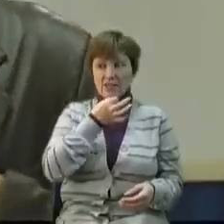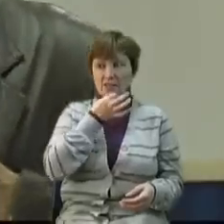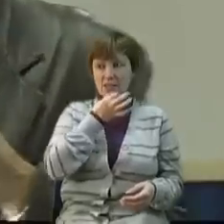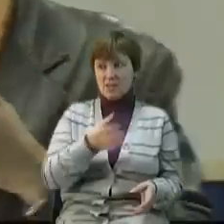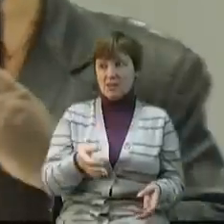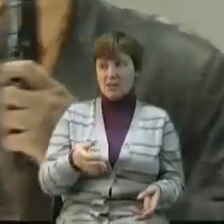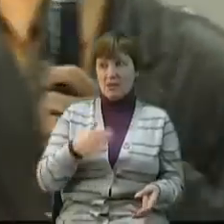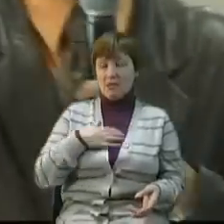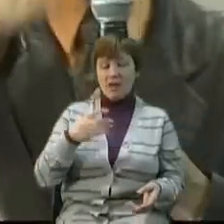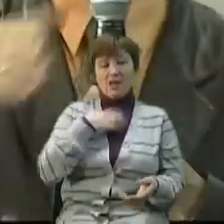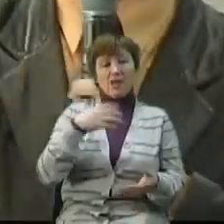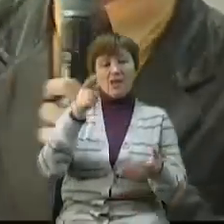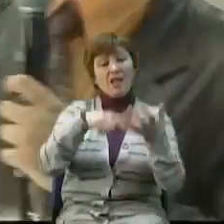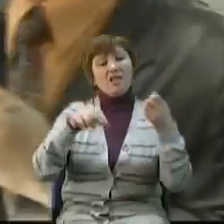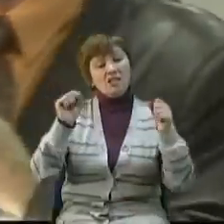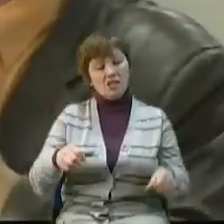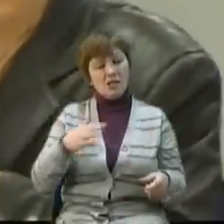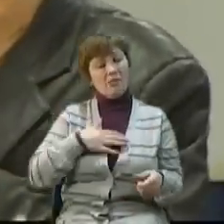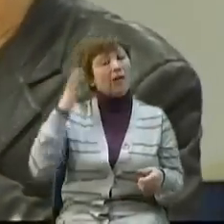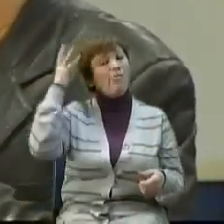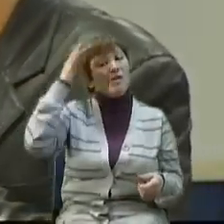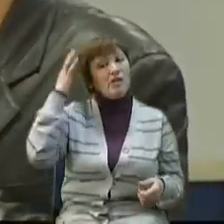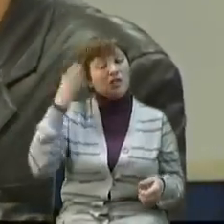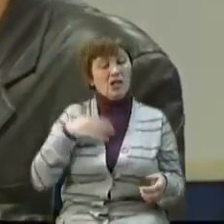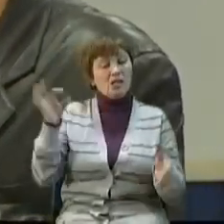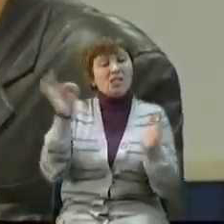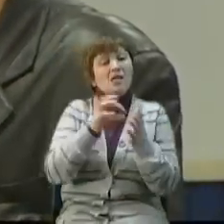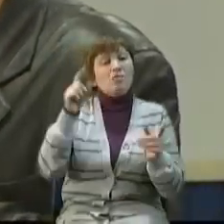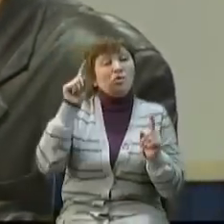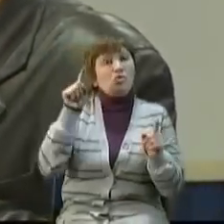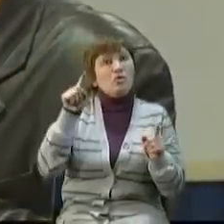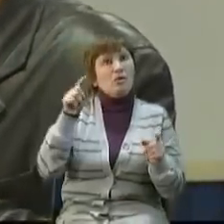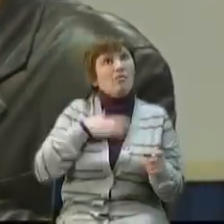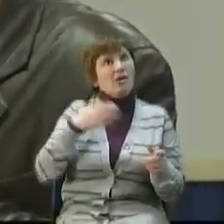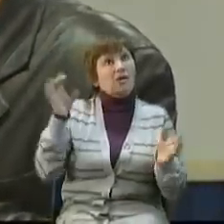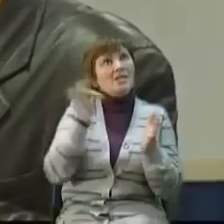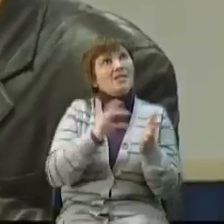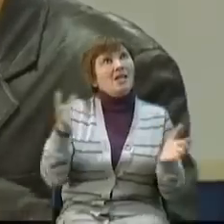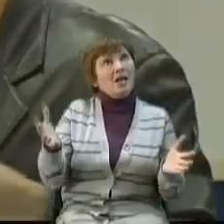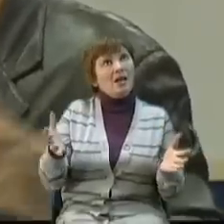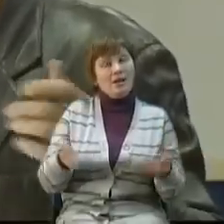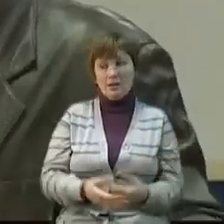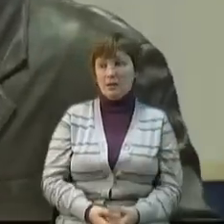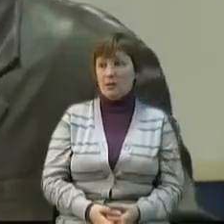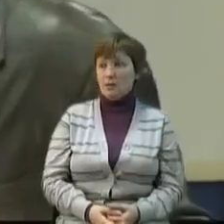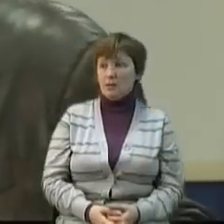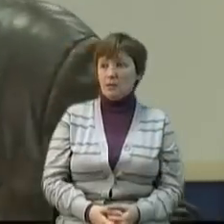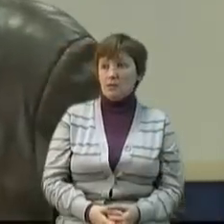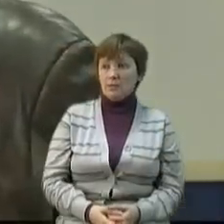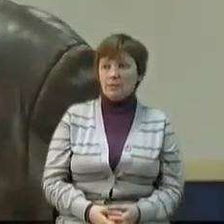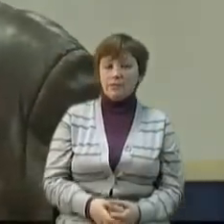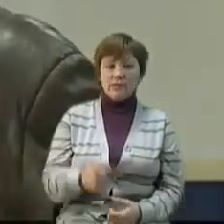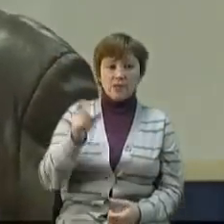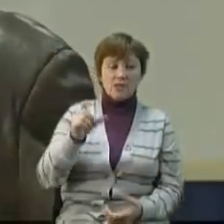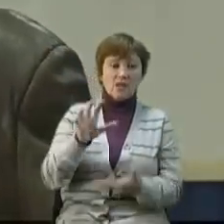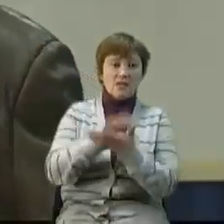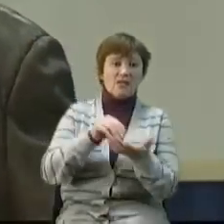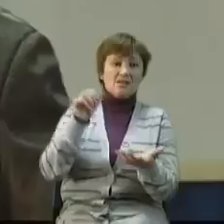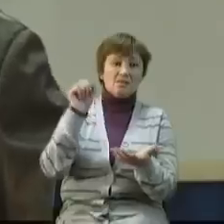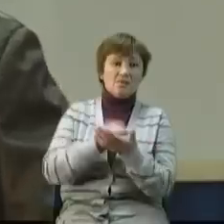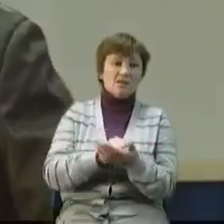надежды, это мои мечты, я туда стремлюсь, это мои цели. И человек разбивается в своих